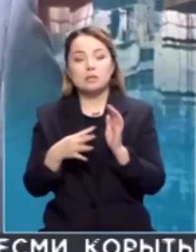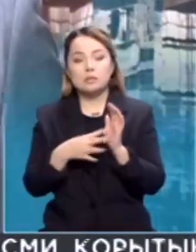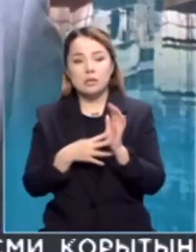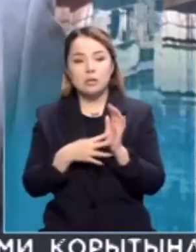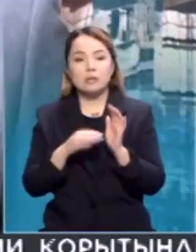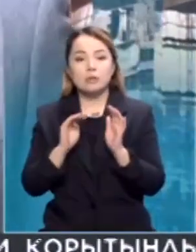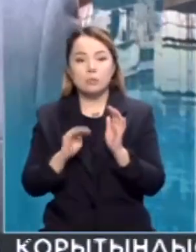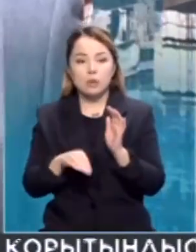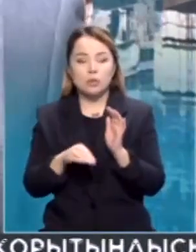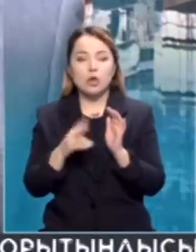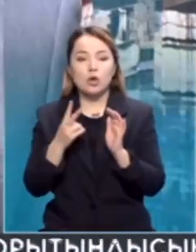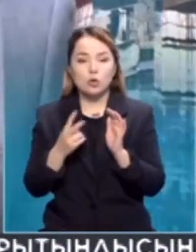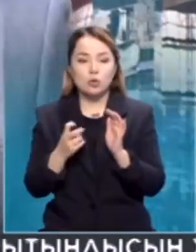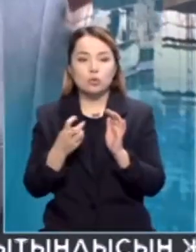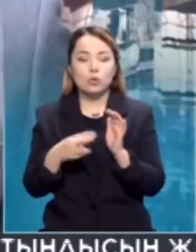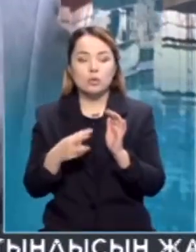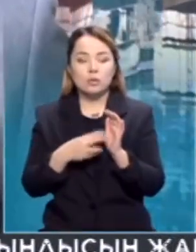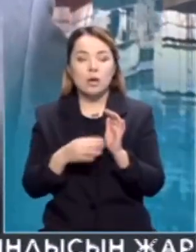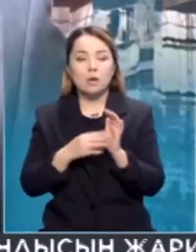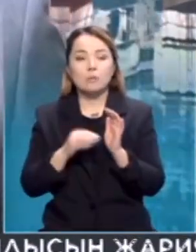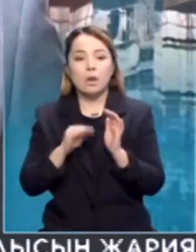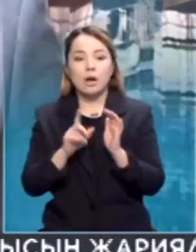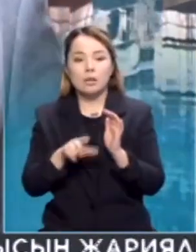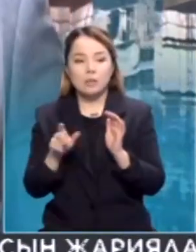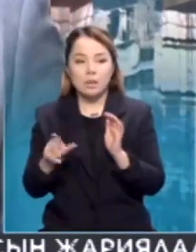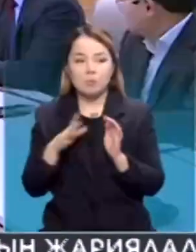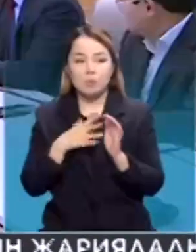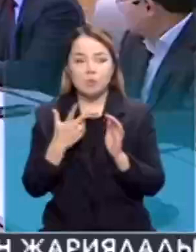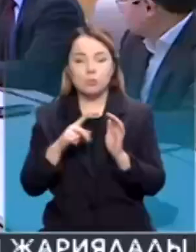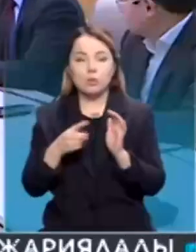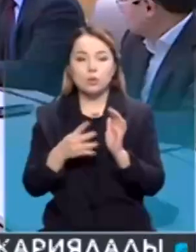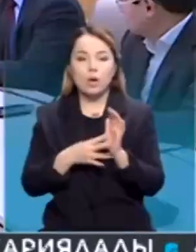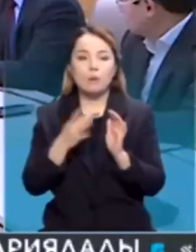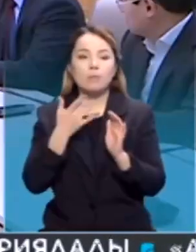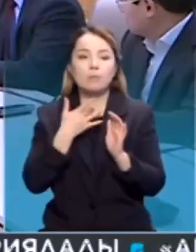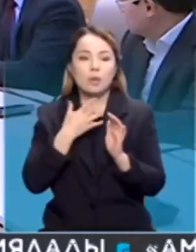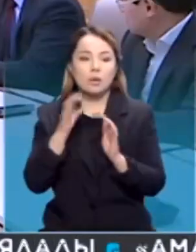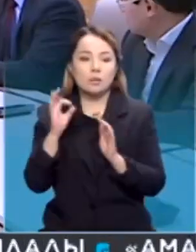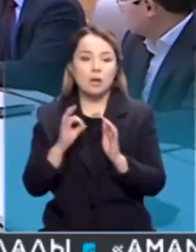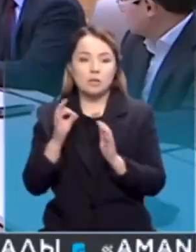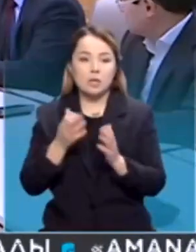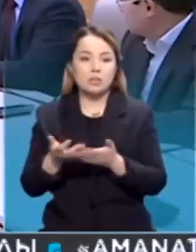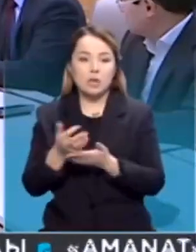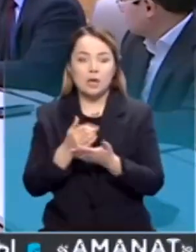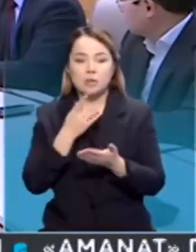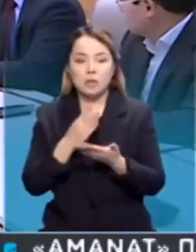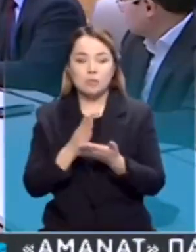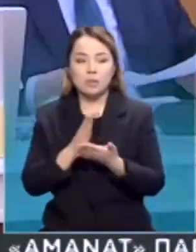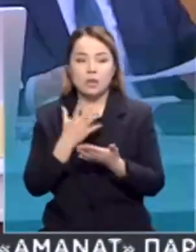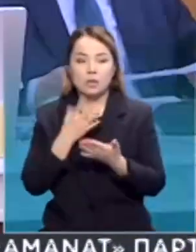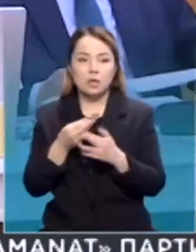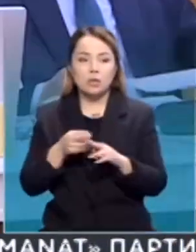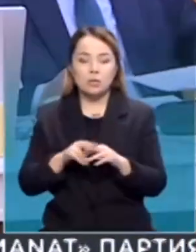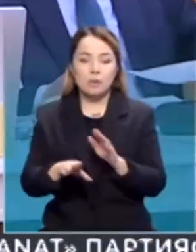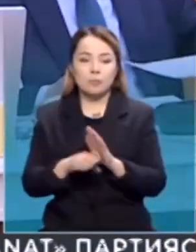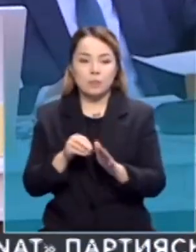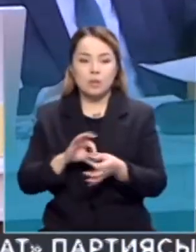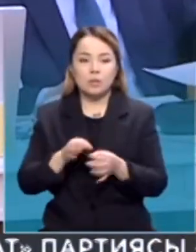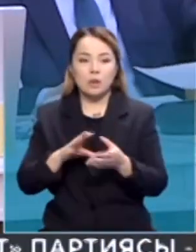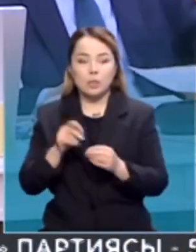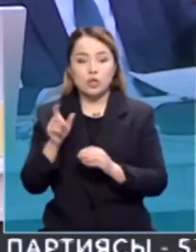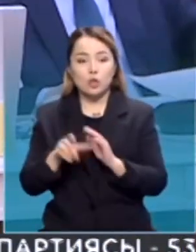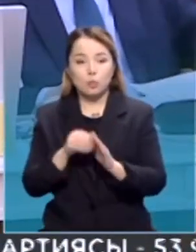248,291 адам, яғни сайлаушылардың 3,9% таңдаған. Бұдан бөлек мажоритарлық жүйемен сайланған депутаттардың да есімі